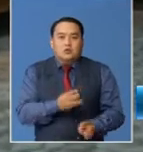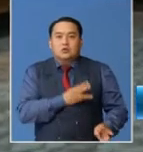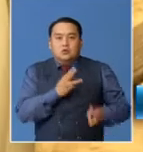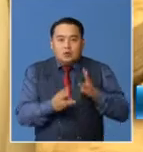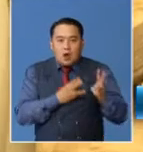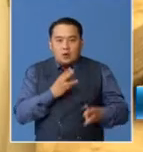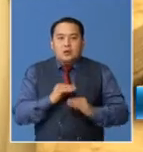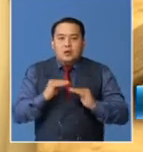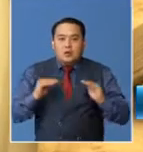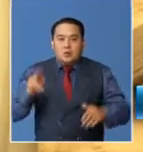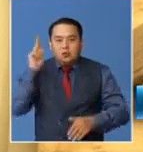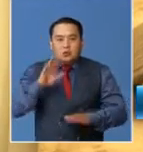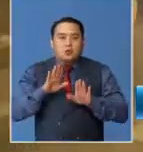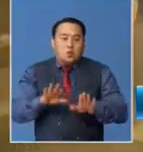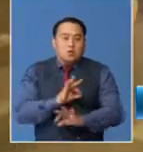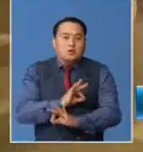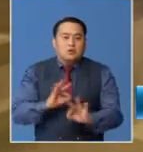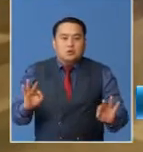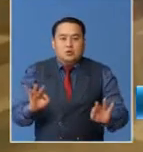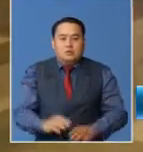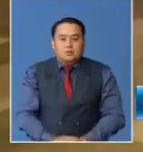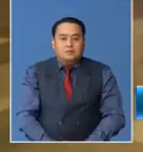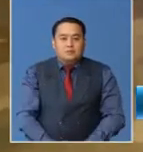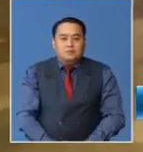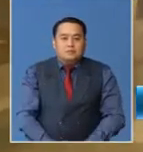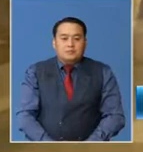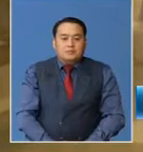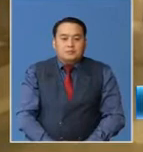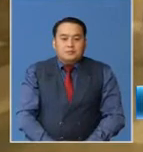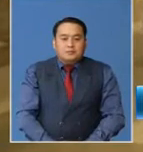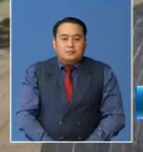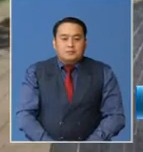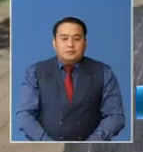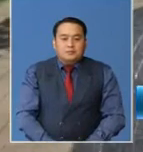стимул и мотивацию детям учиться только на отлично.